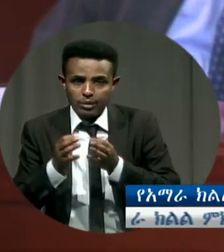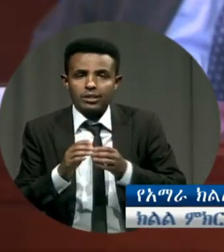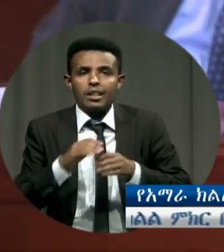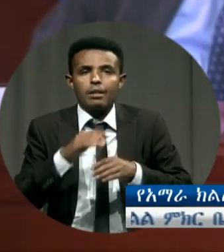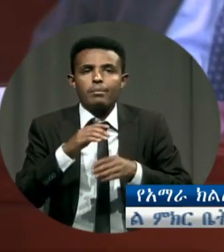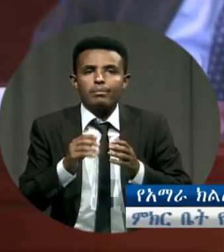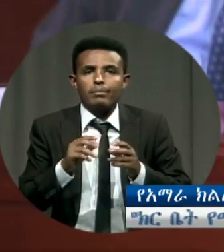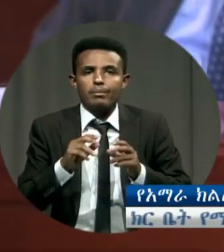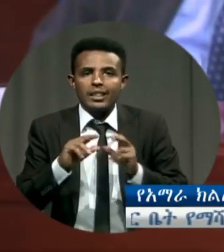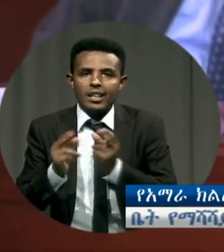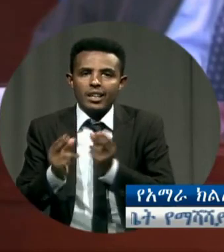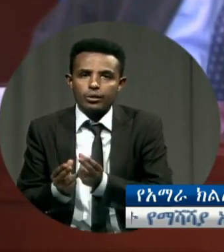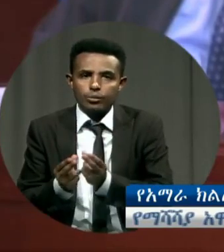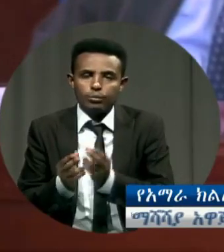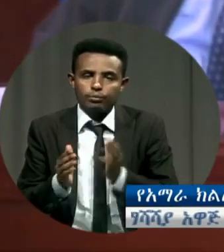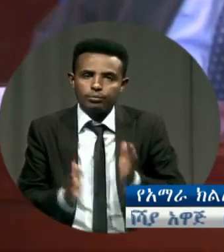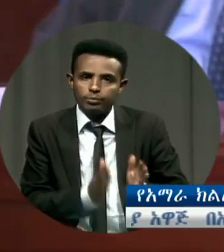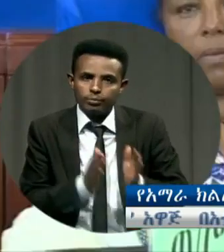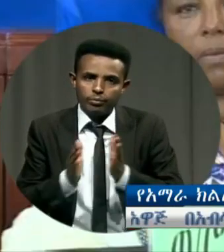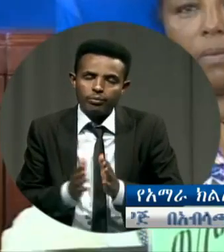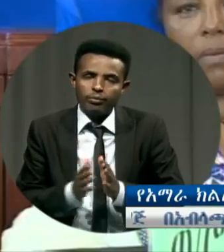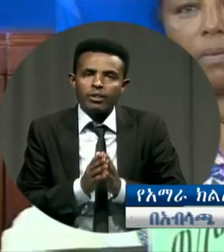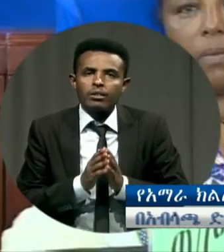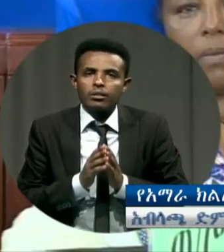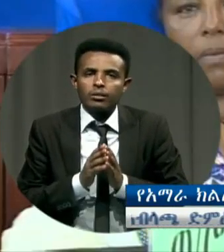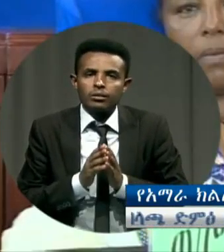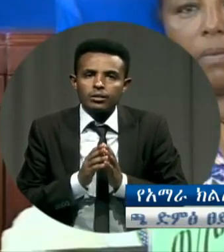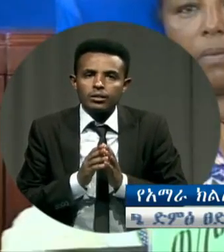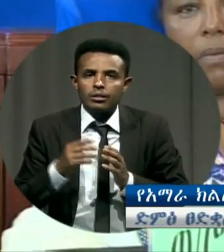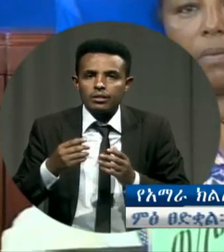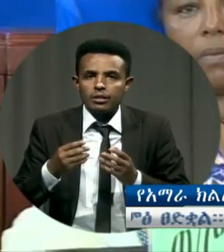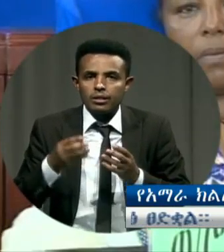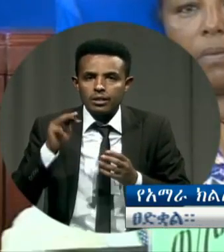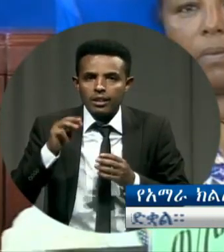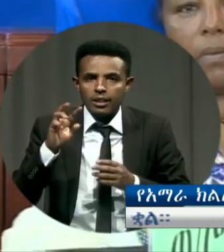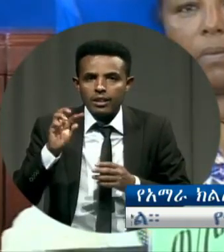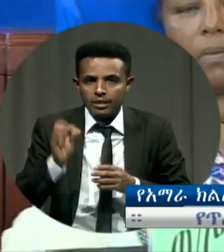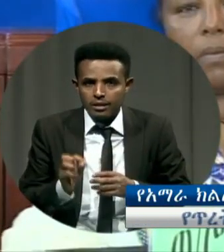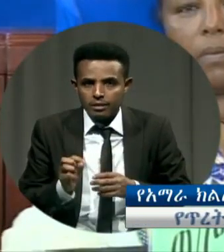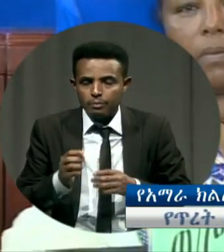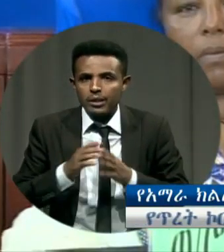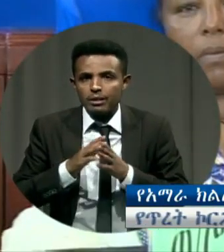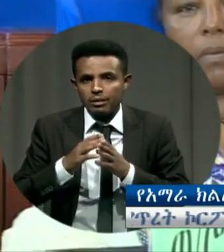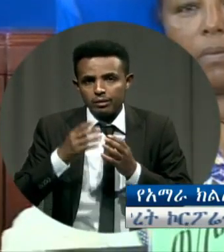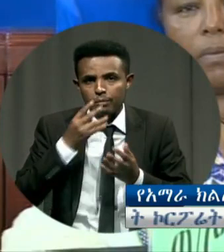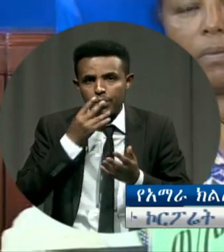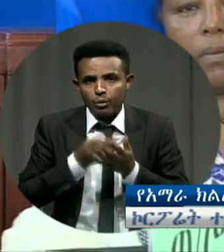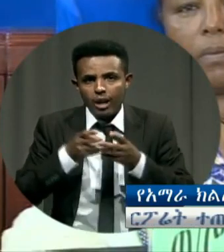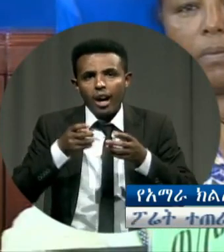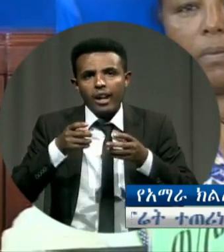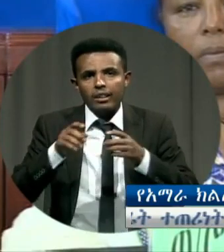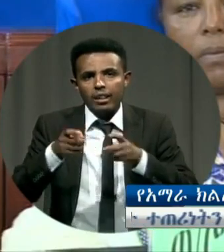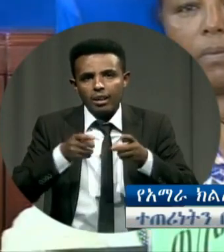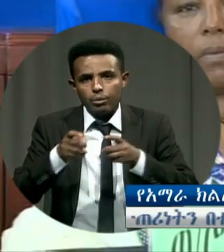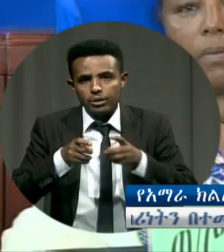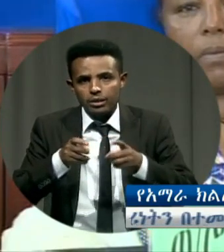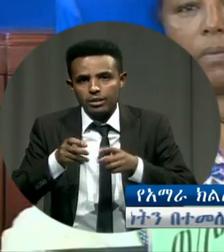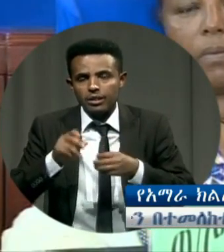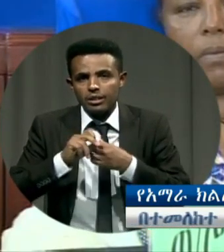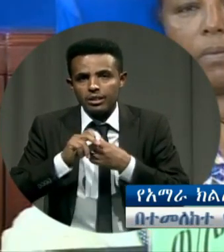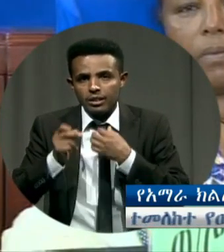ስለመደራጀቱ፣ ሰባት ጥረት በክልሉ መንግስት በንብረትነት እንዳይዘው የበጎ አድራጎት ድርጅት ሆኖ